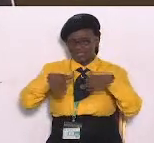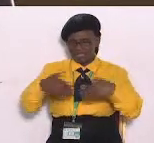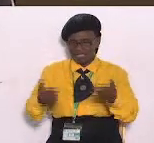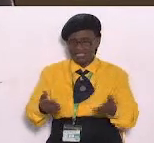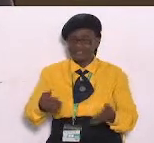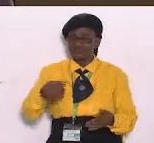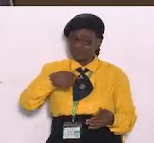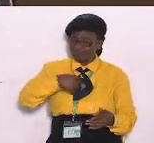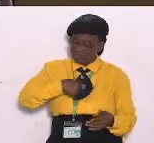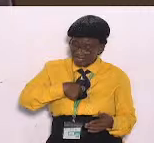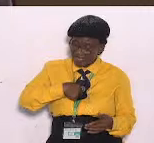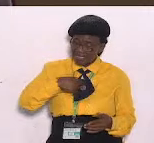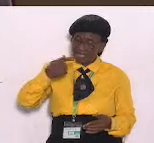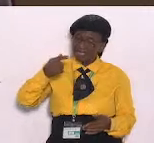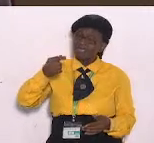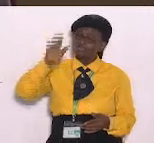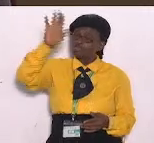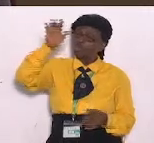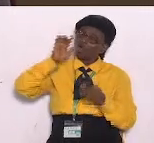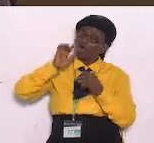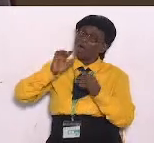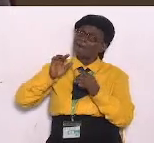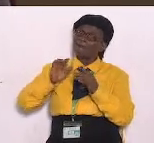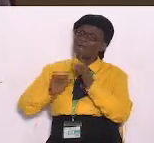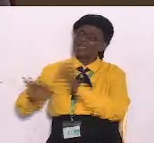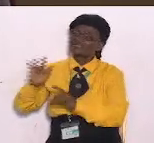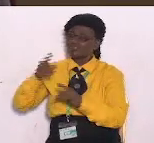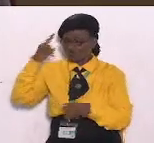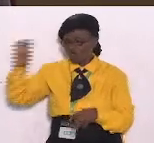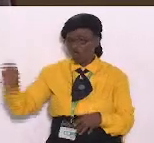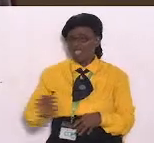d'Abraham donne-moi les bénédition